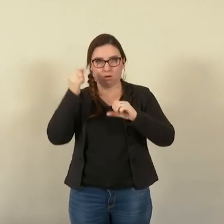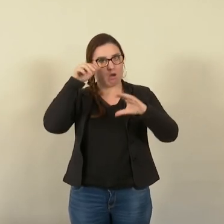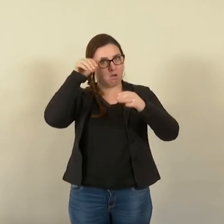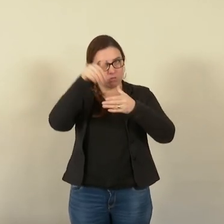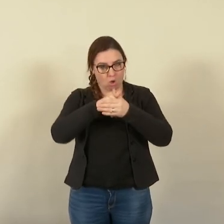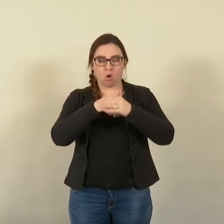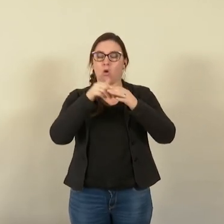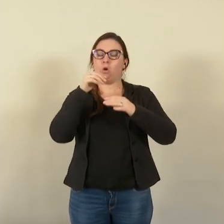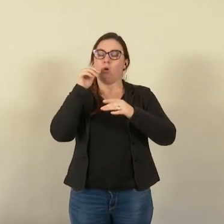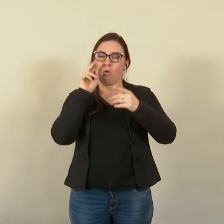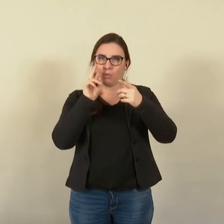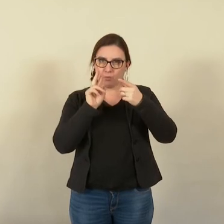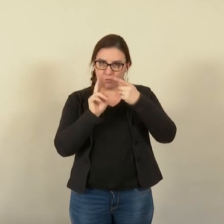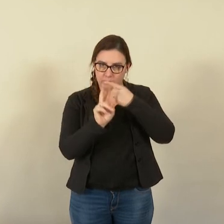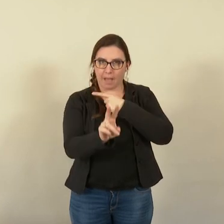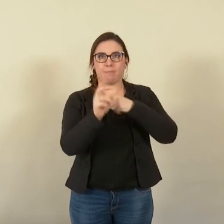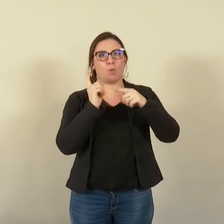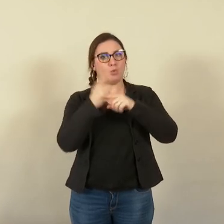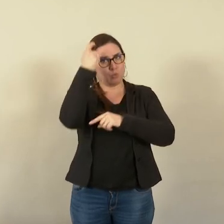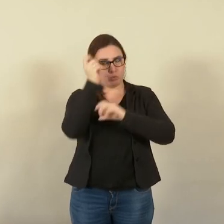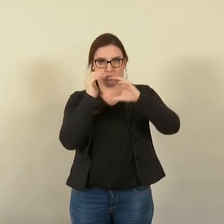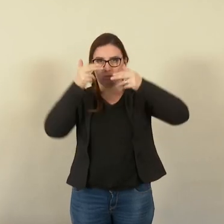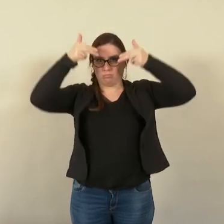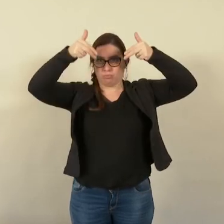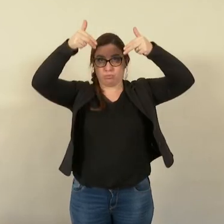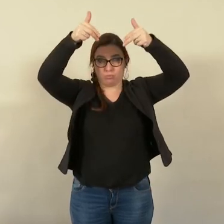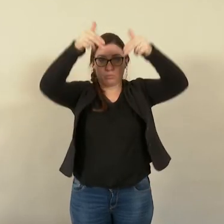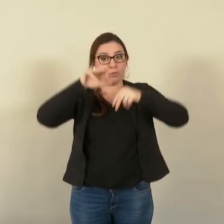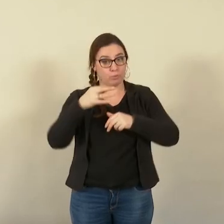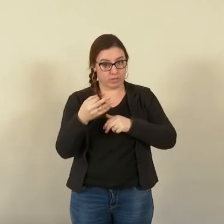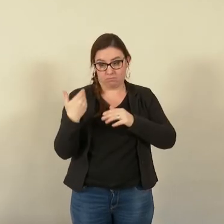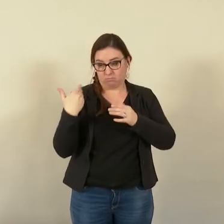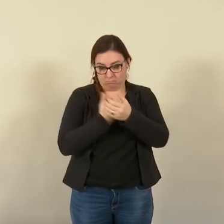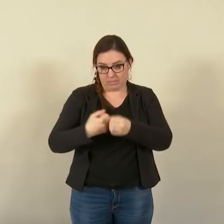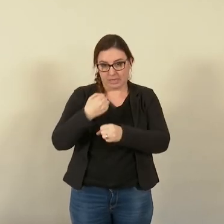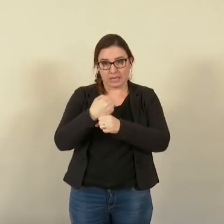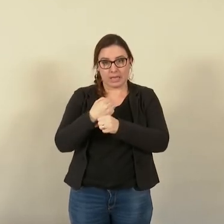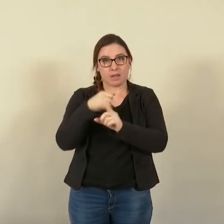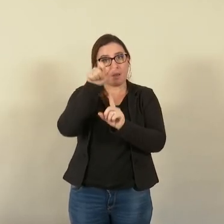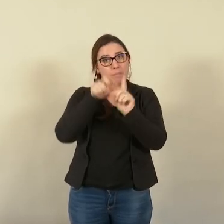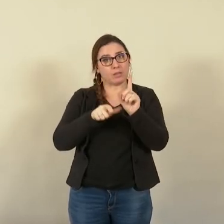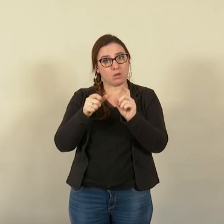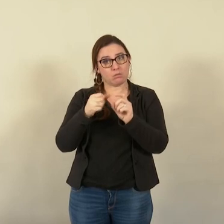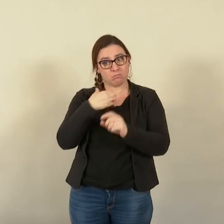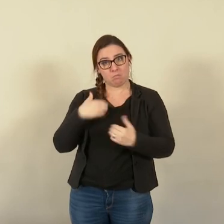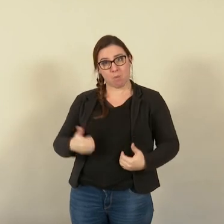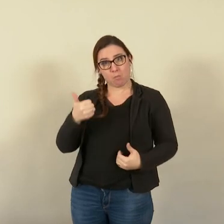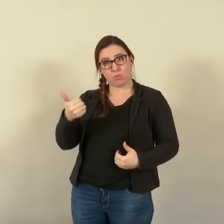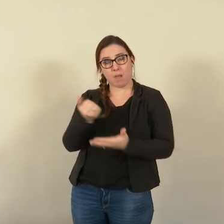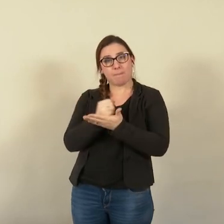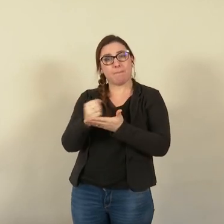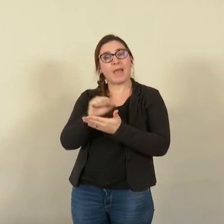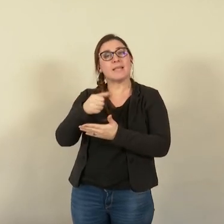bus nous avons d'ailleurs euh installé ces caméras quand nous un membre de notre majorité pilotait le